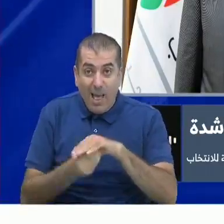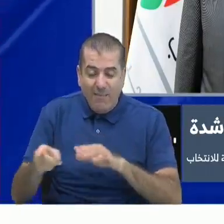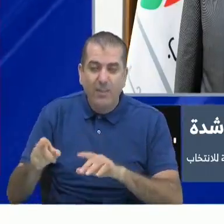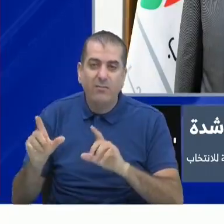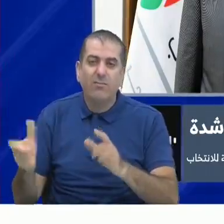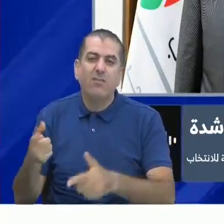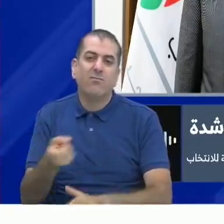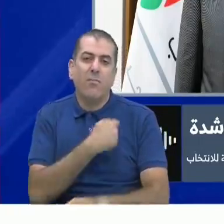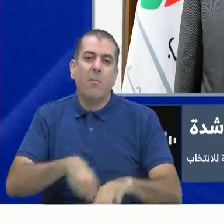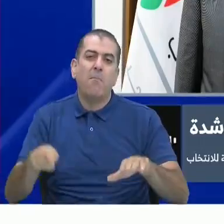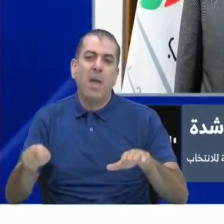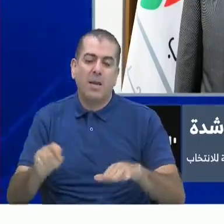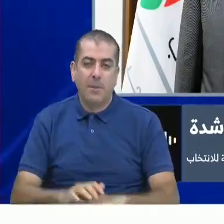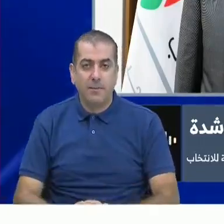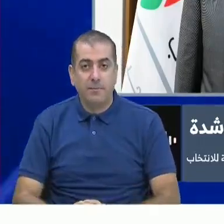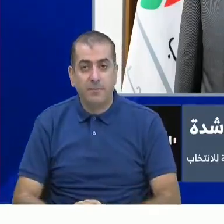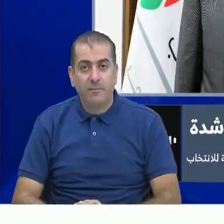بالرقابة على مدار الساعة. نعم.